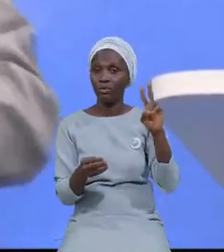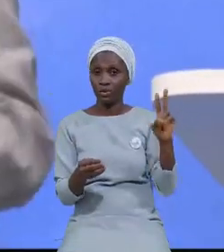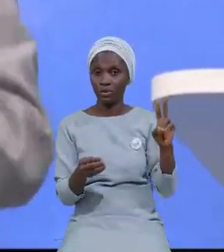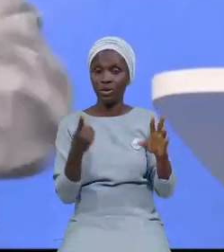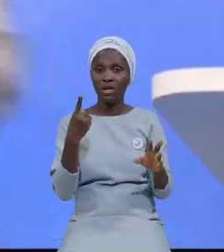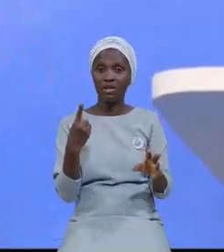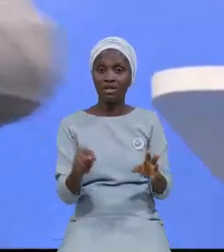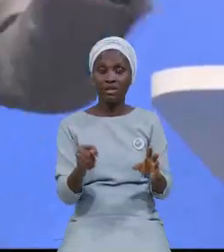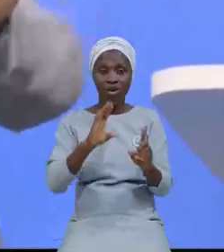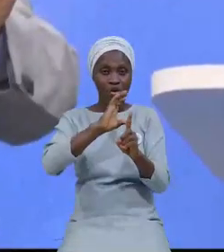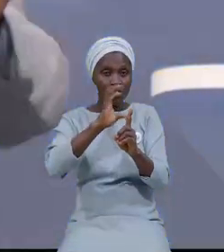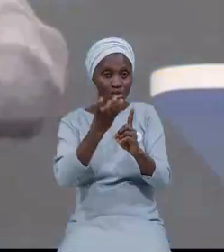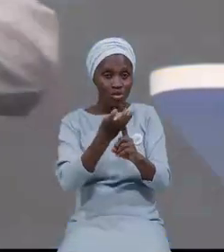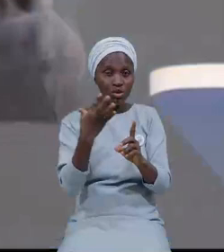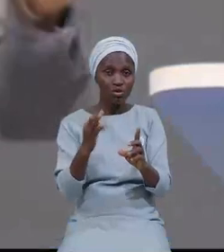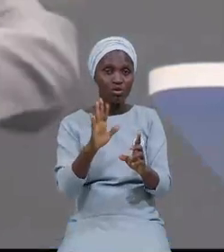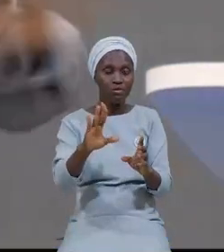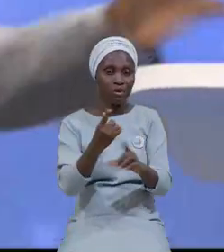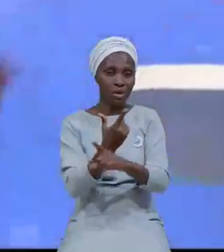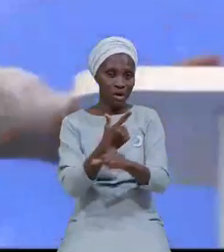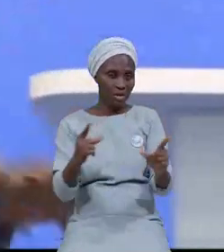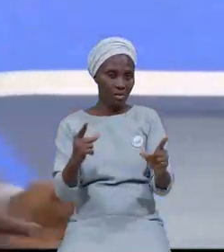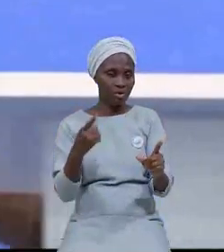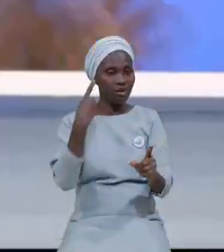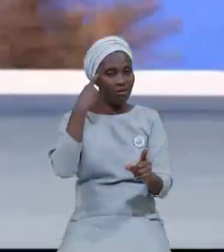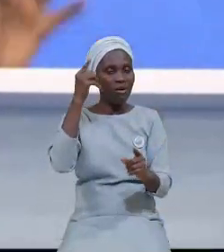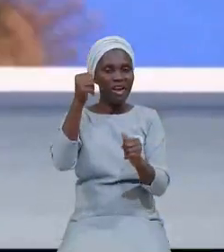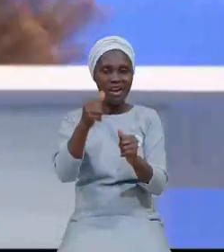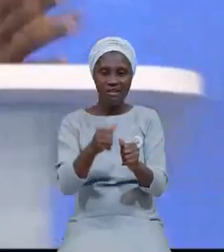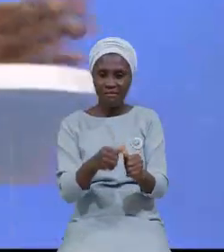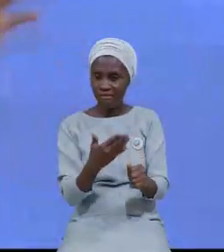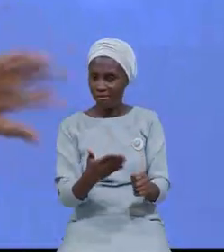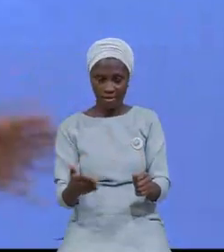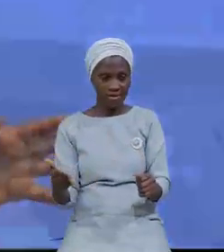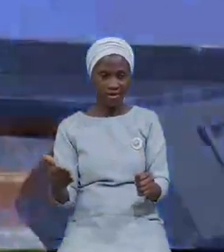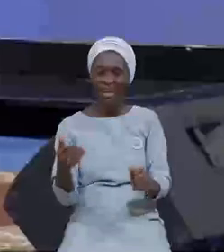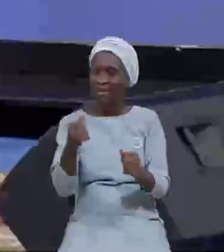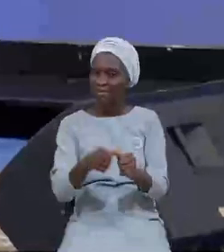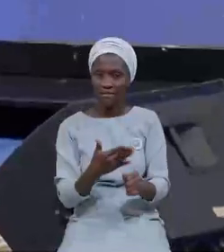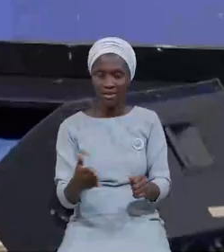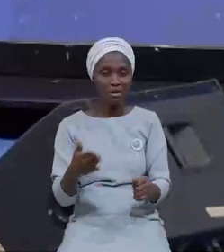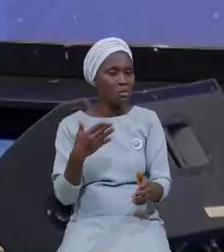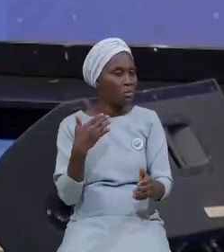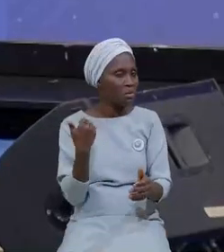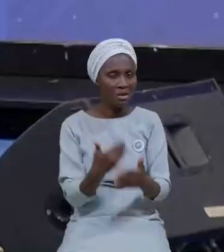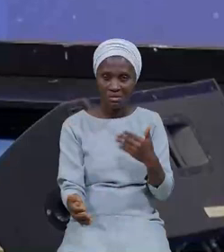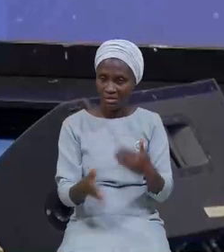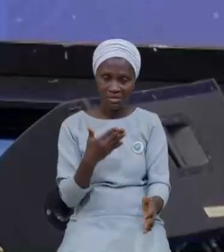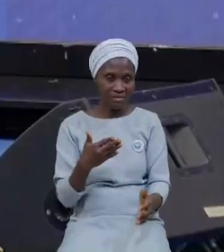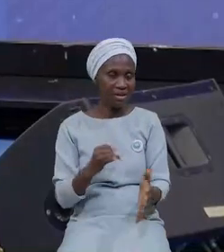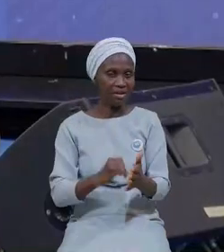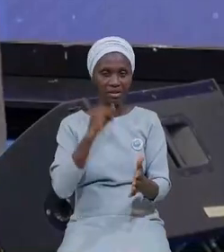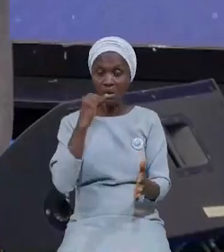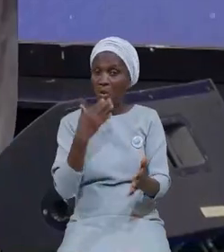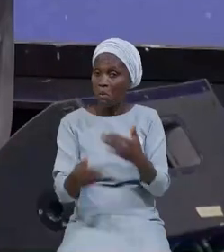la condition de notre de votre libération de toute chose de toute chose quelle que soit